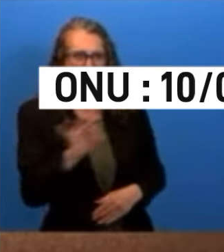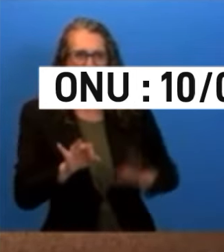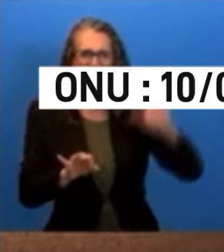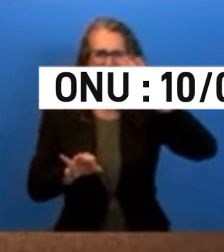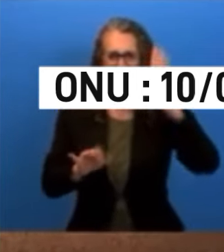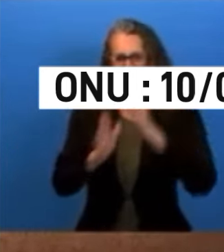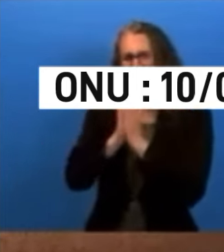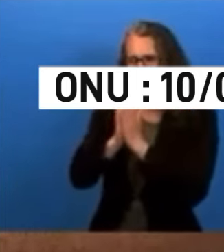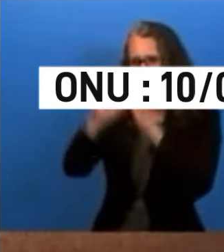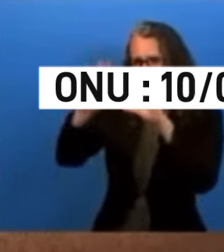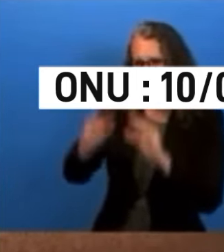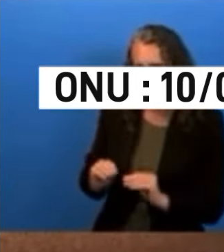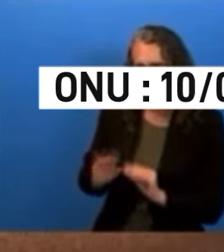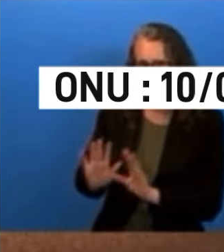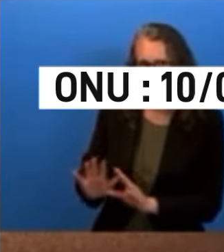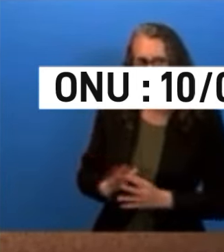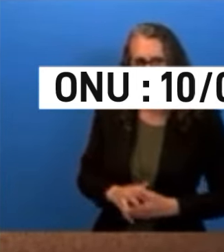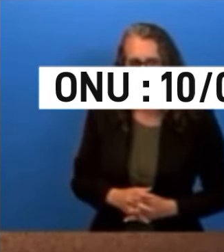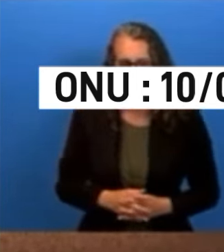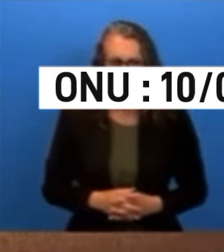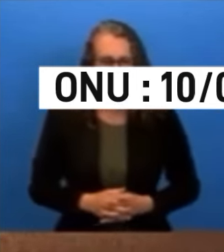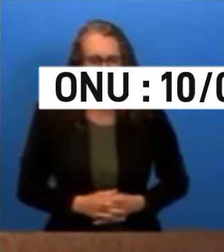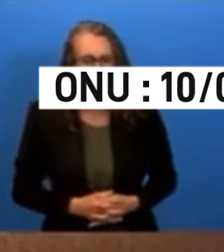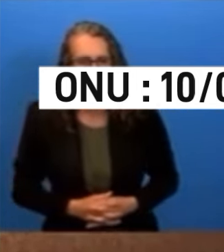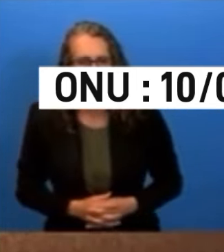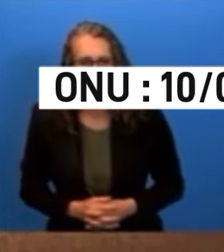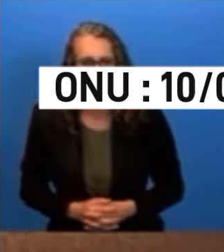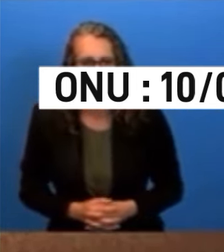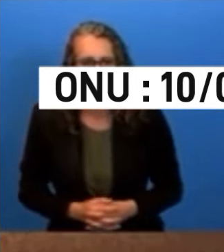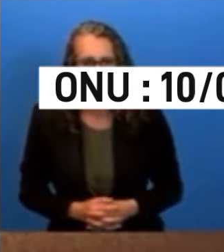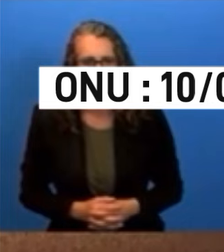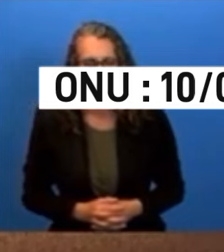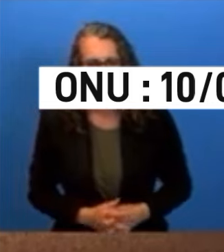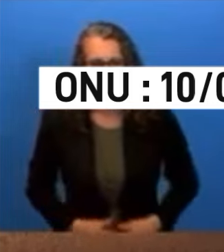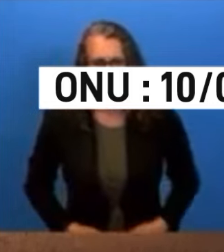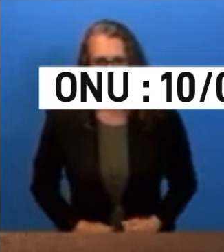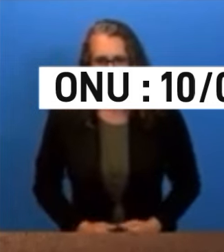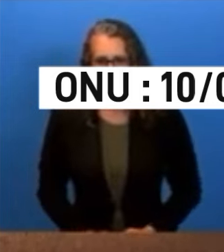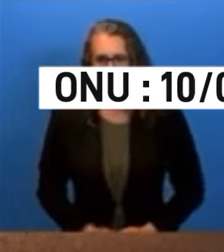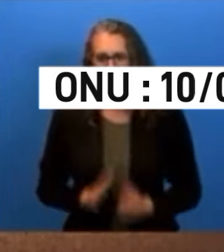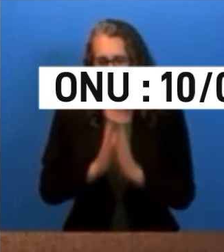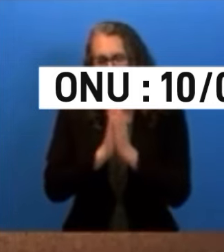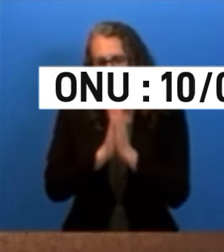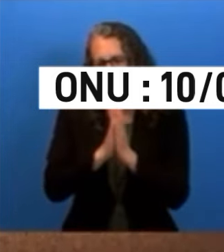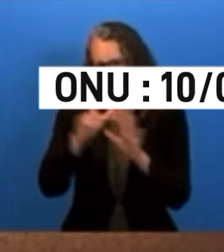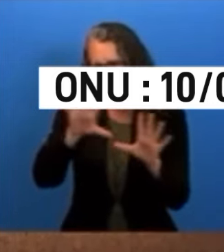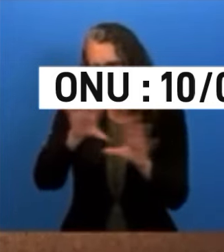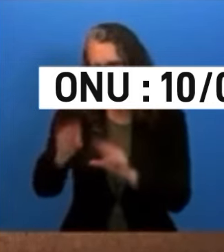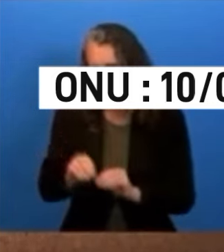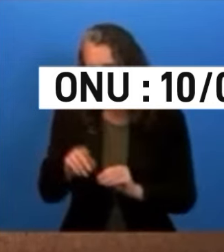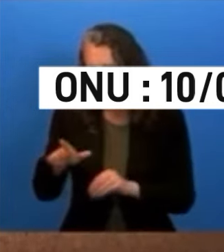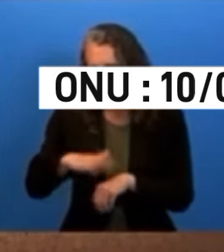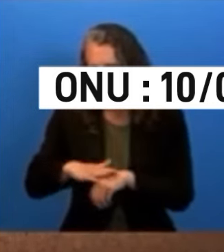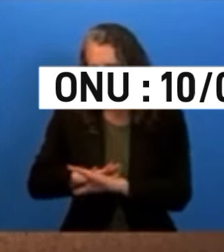بطلب الرئيسة تقاطع، طلبت من فرنسا أن تطرد إحدى المناضلات